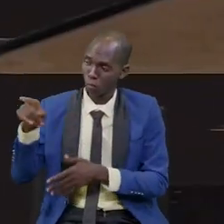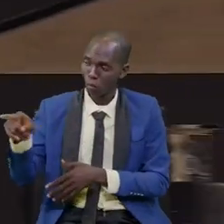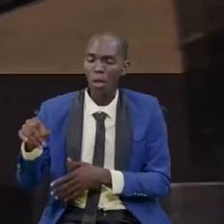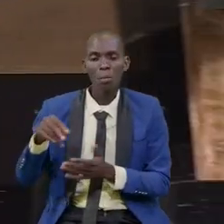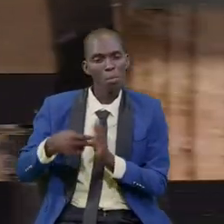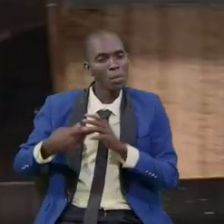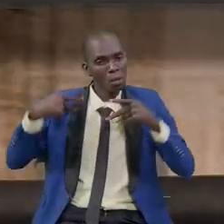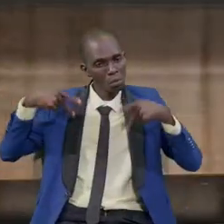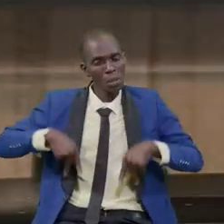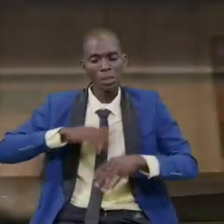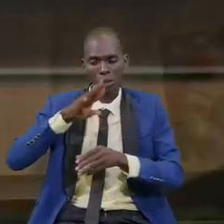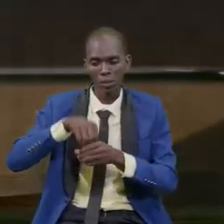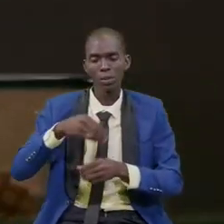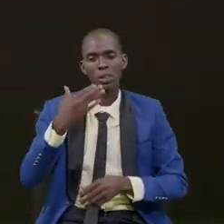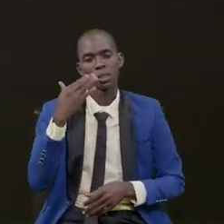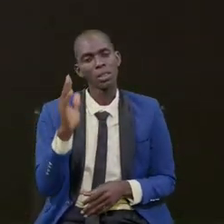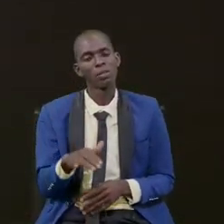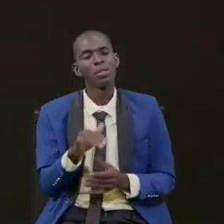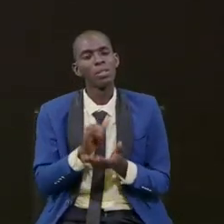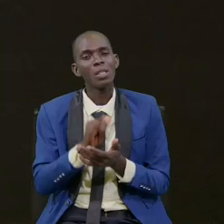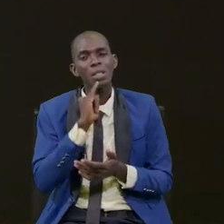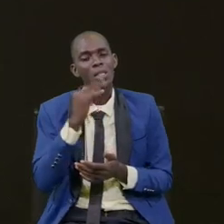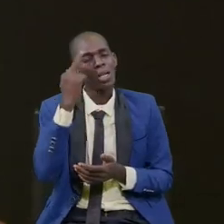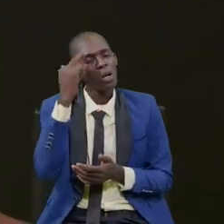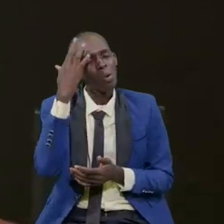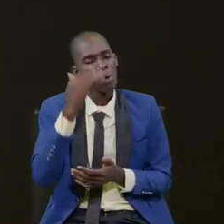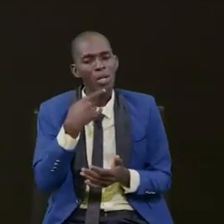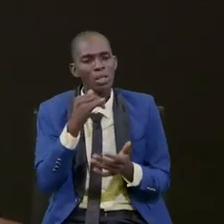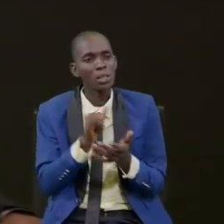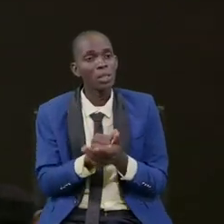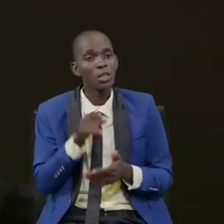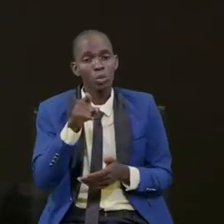aussi mauvais. C'est la raison pour laquelle c'est dit